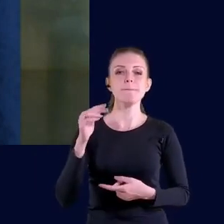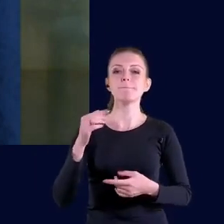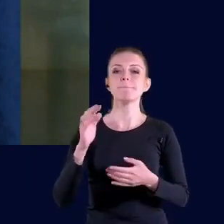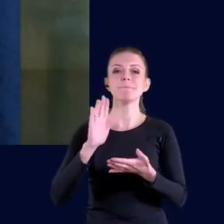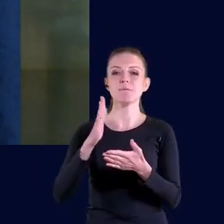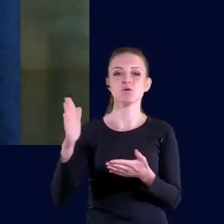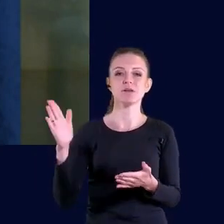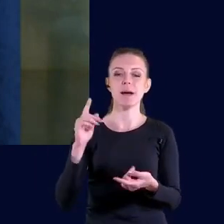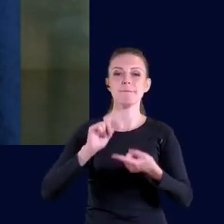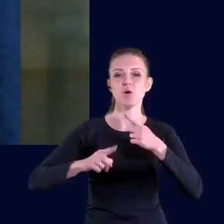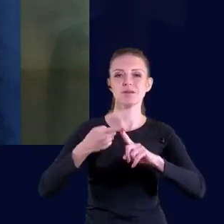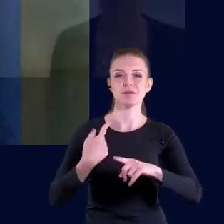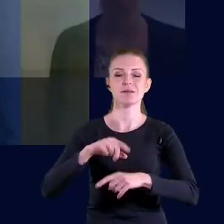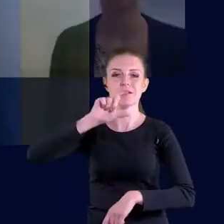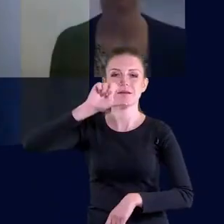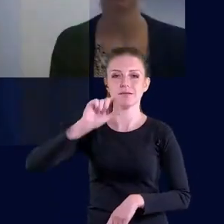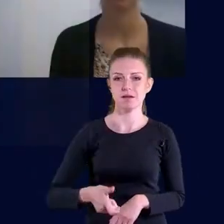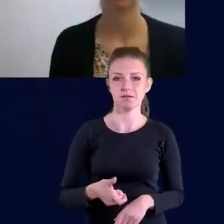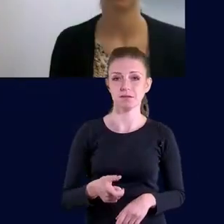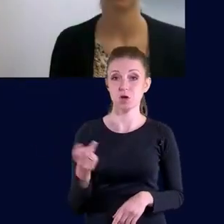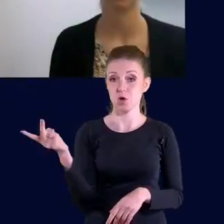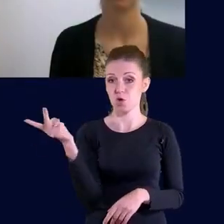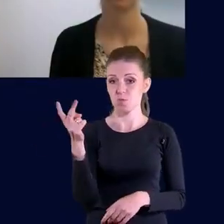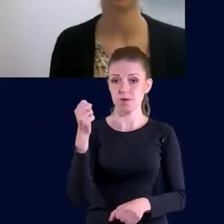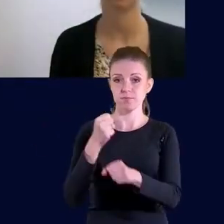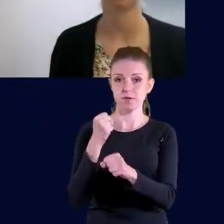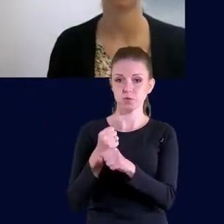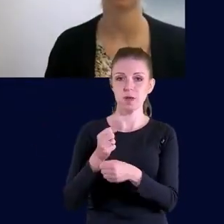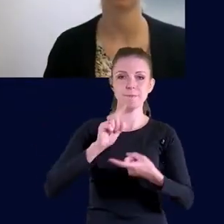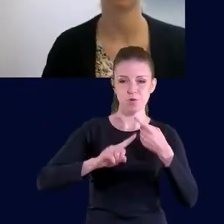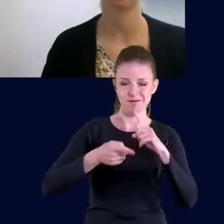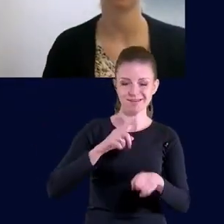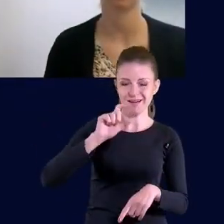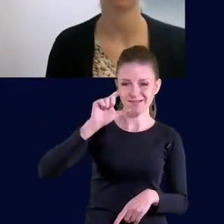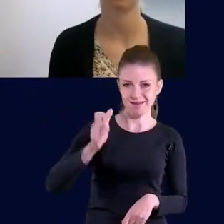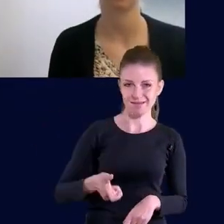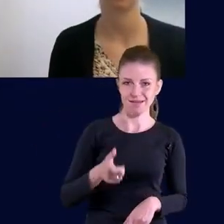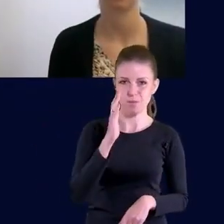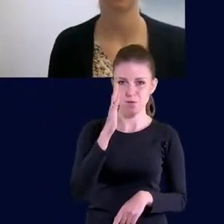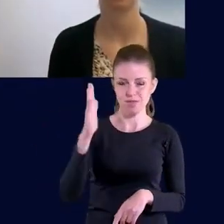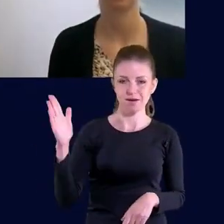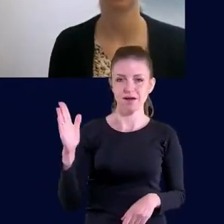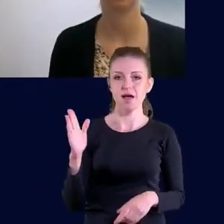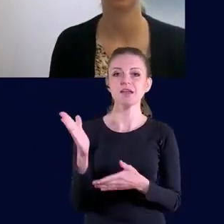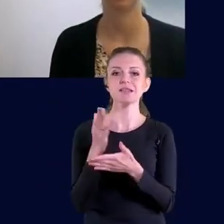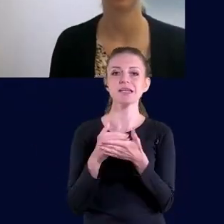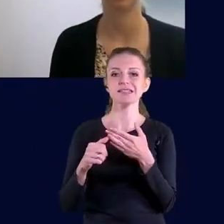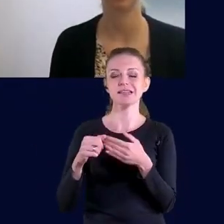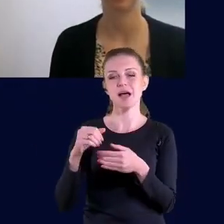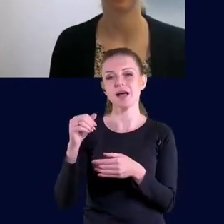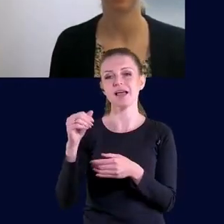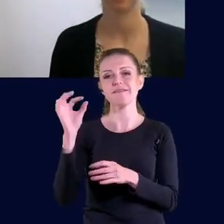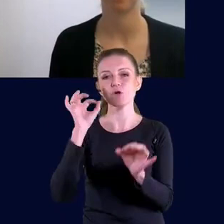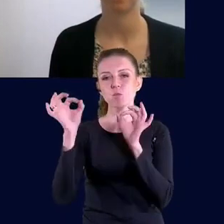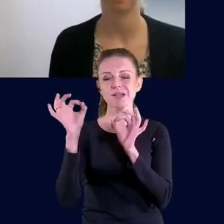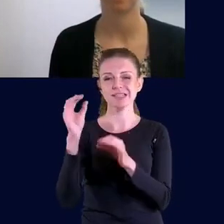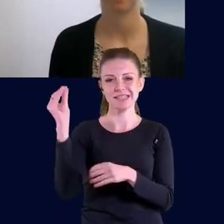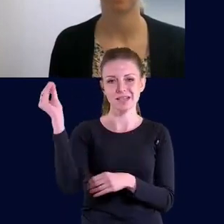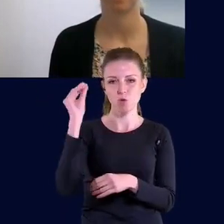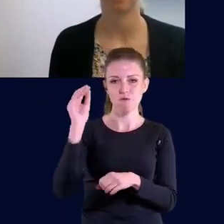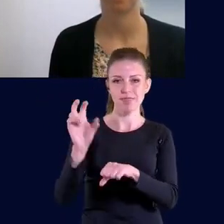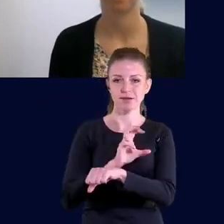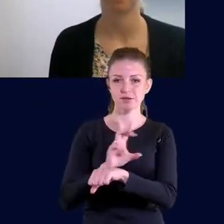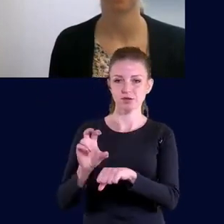Gdańskiej obie obie panie pracują w bibliotece Politechniki Gdańskiej w sekcji informacji naukowo-technicznej pani